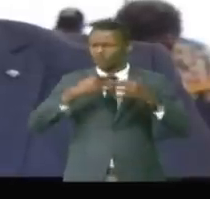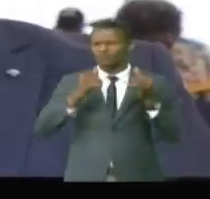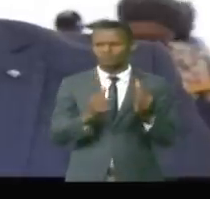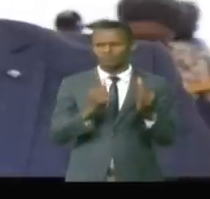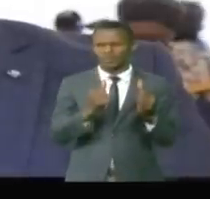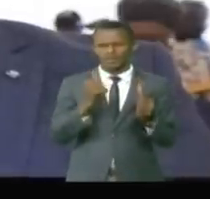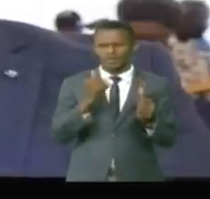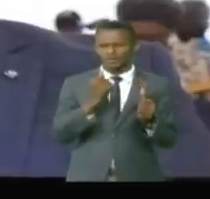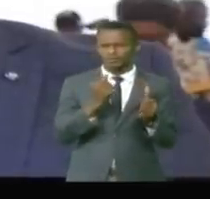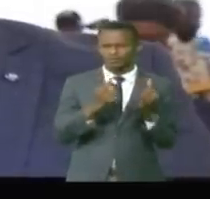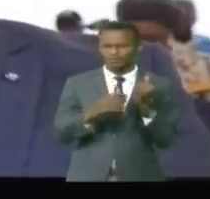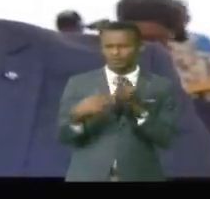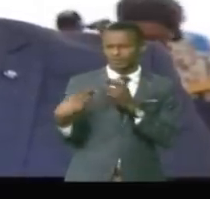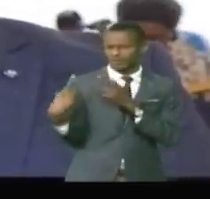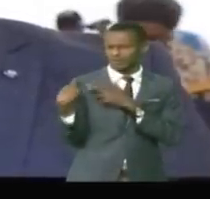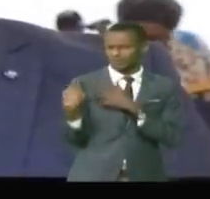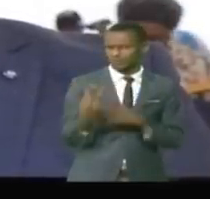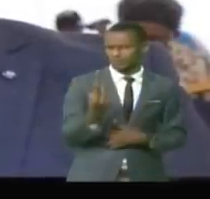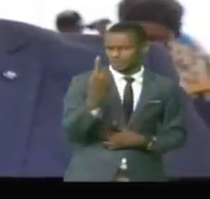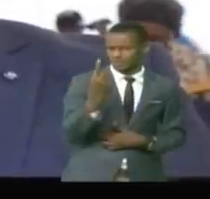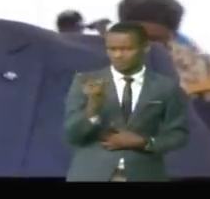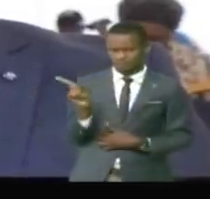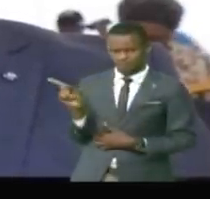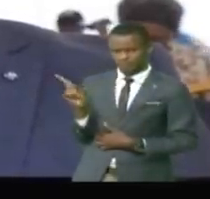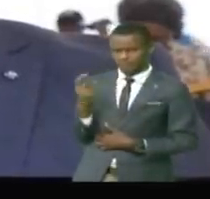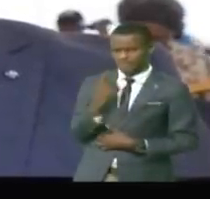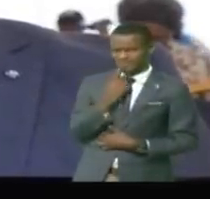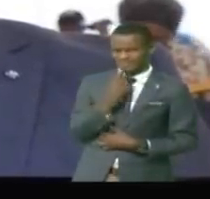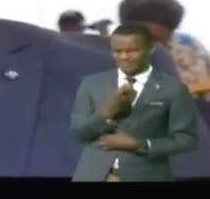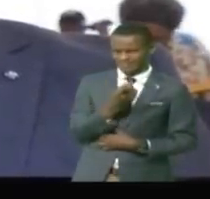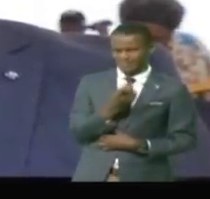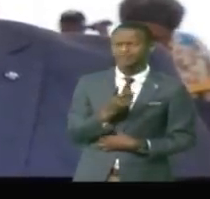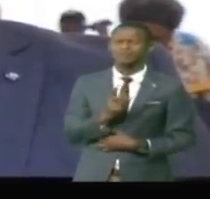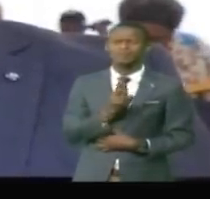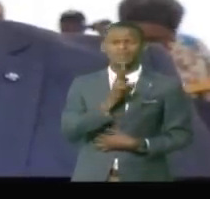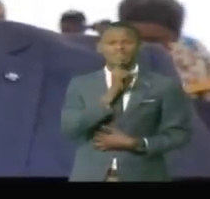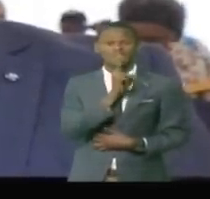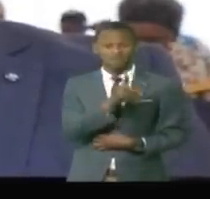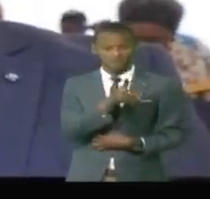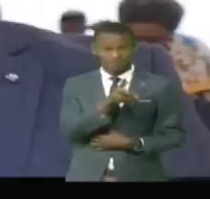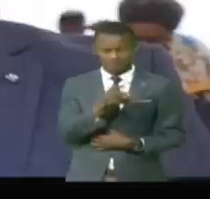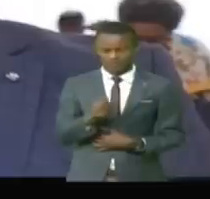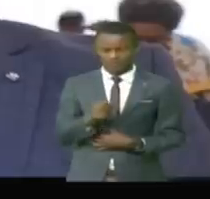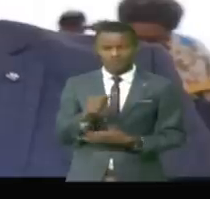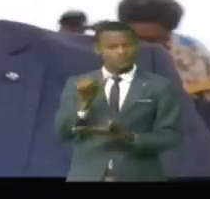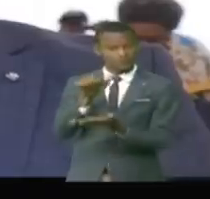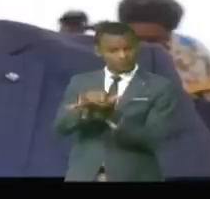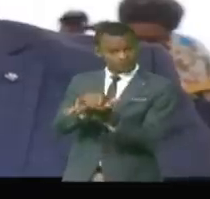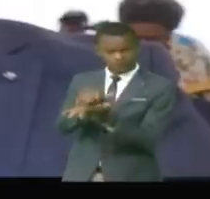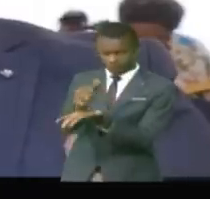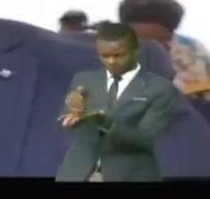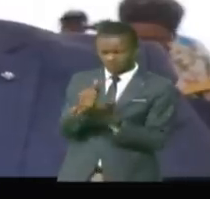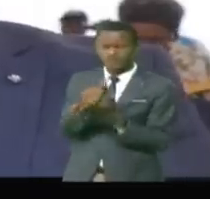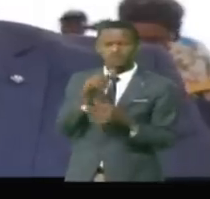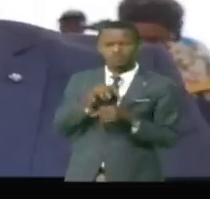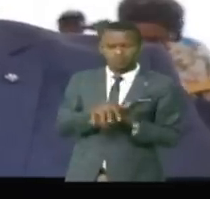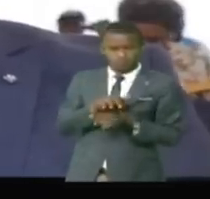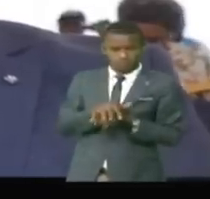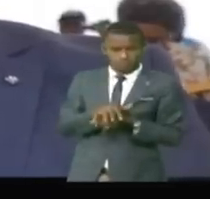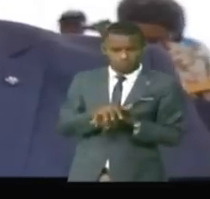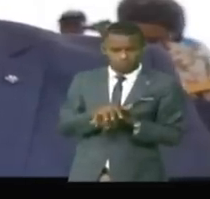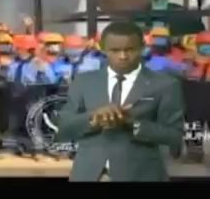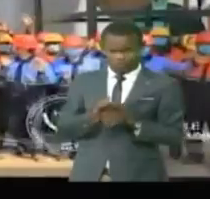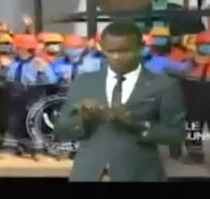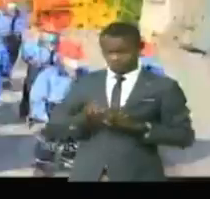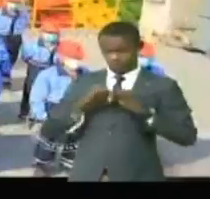énergie. Il faut aussi exploiter d'autres sites, puisque Nzilo à lui-même, Bukaka et Busanga ne